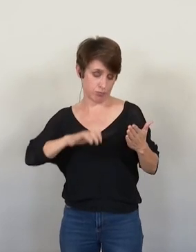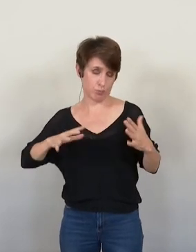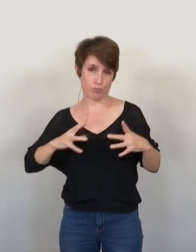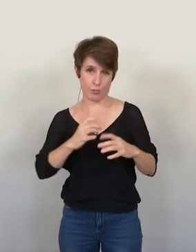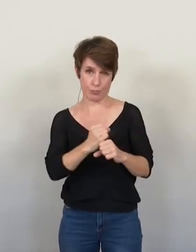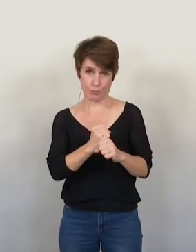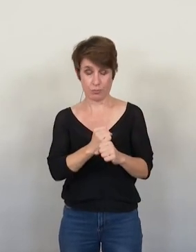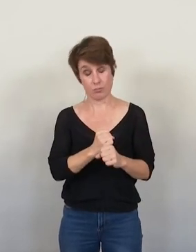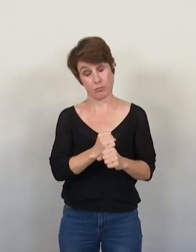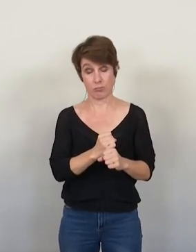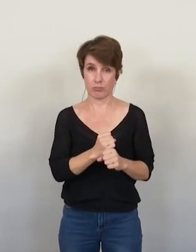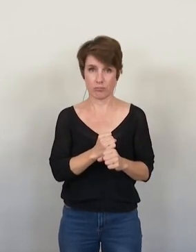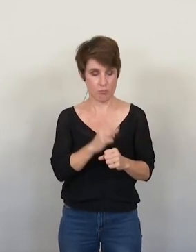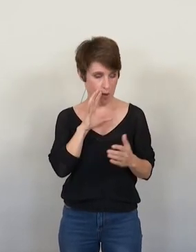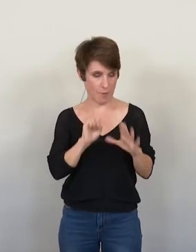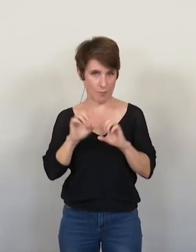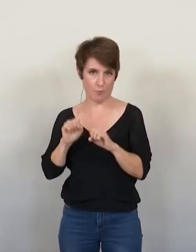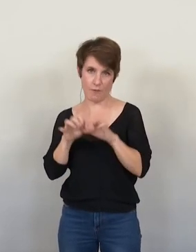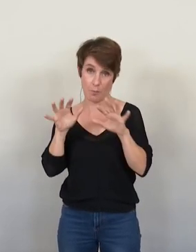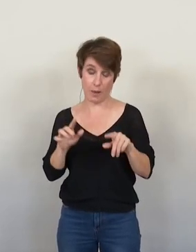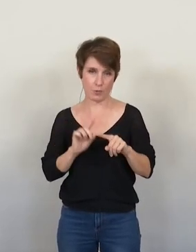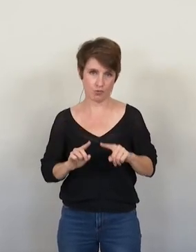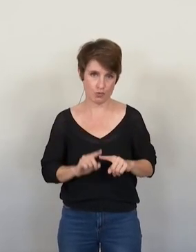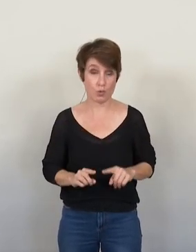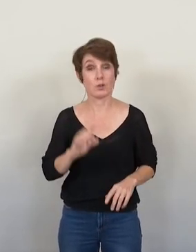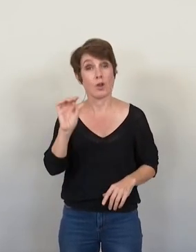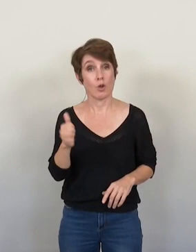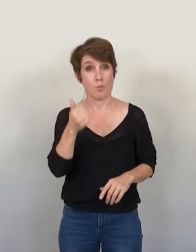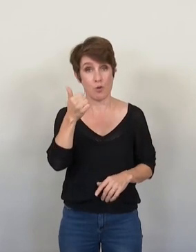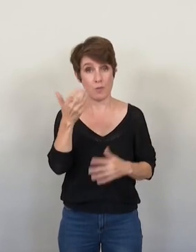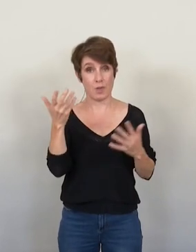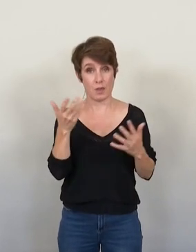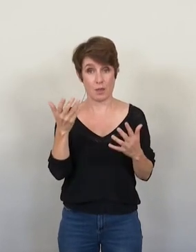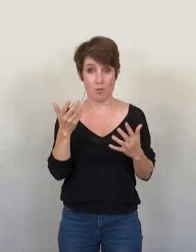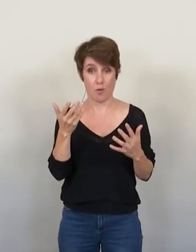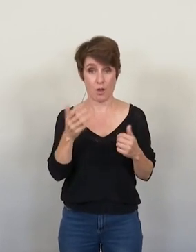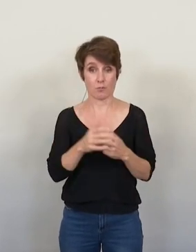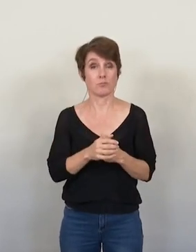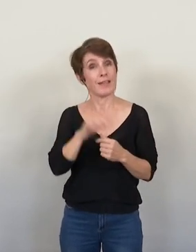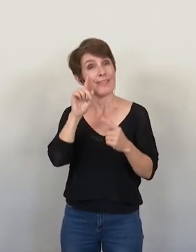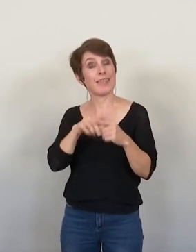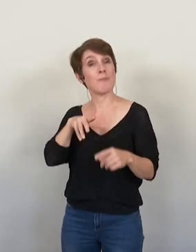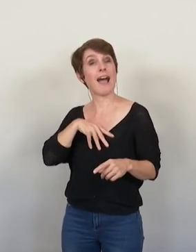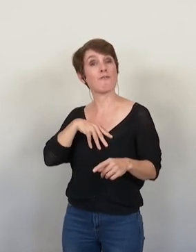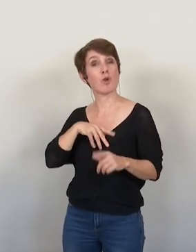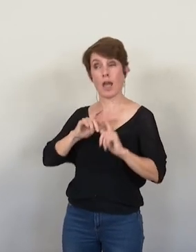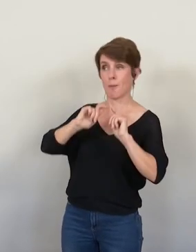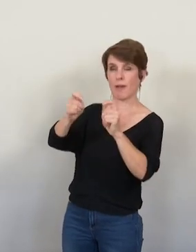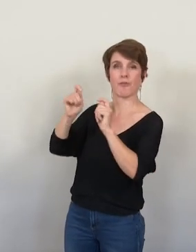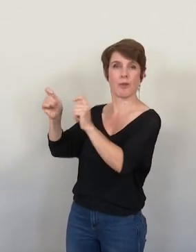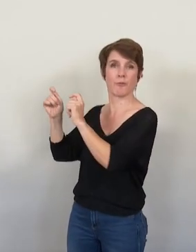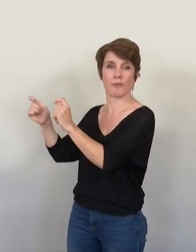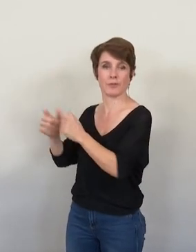première évidemment qui nous permet de de nous y raccrocher c'est que nous sommes dans les désignations d'avocats et donc